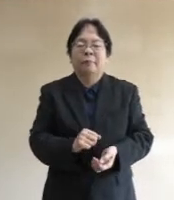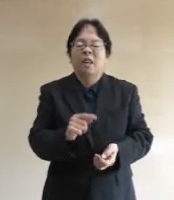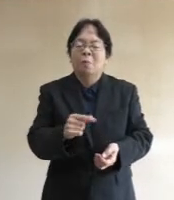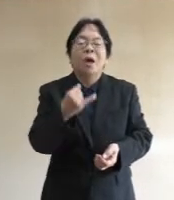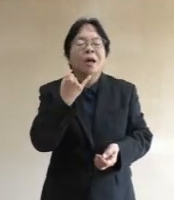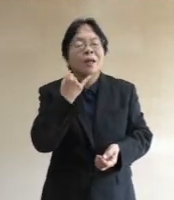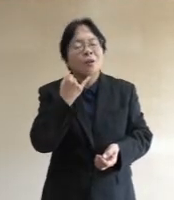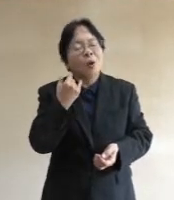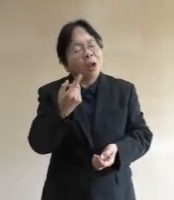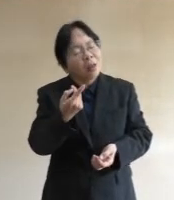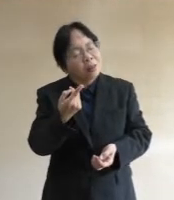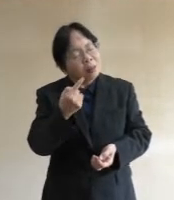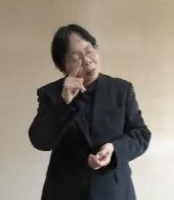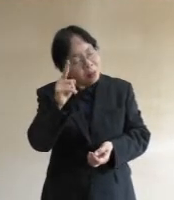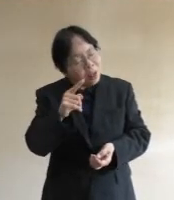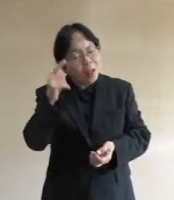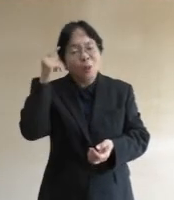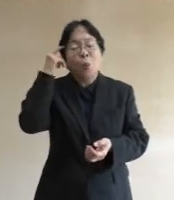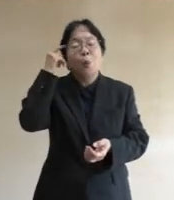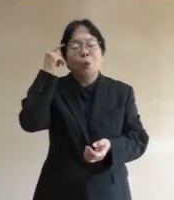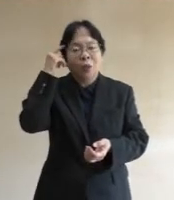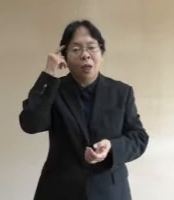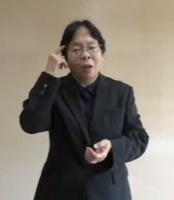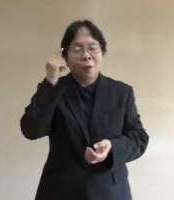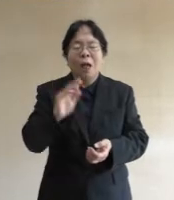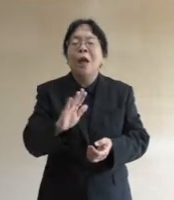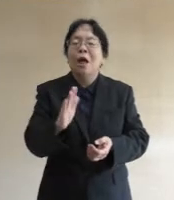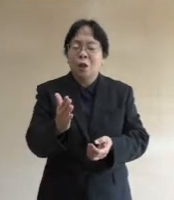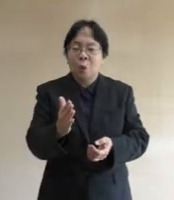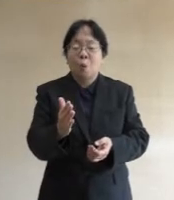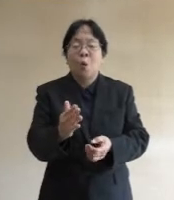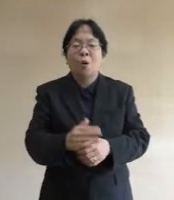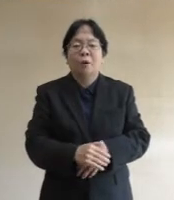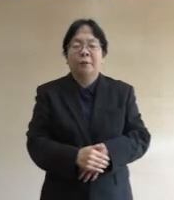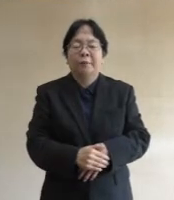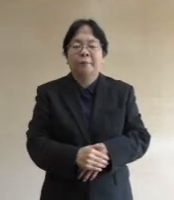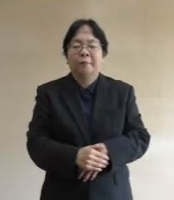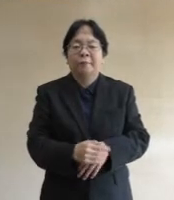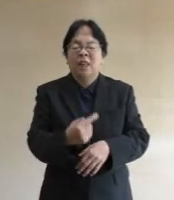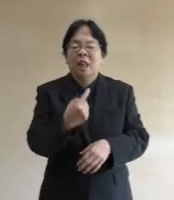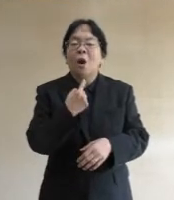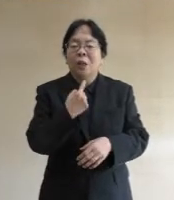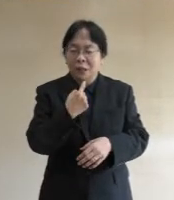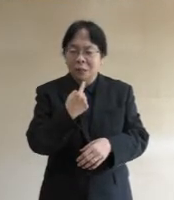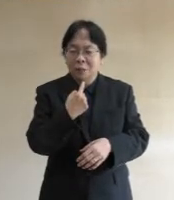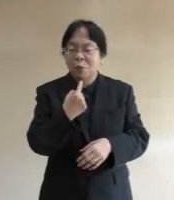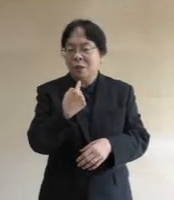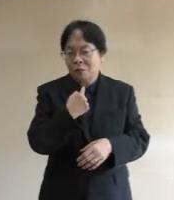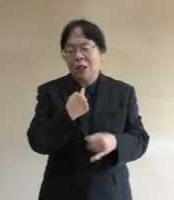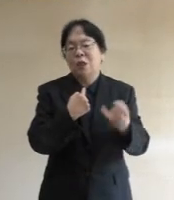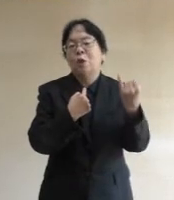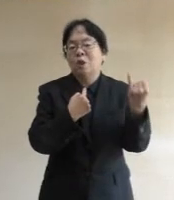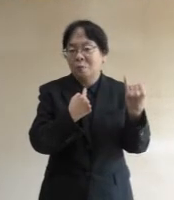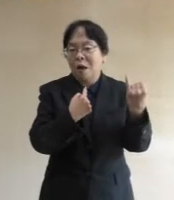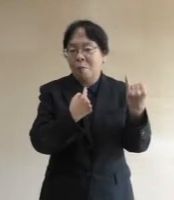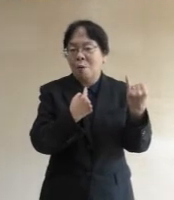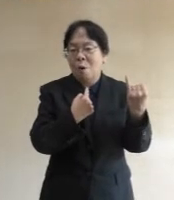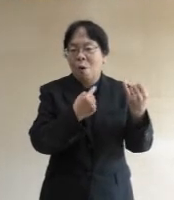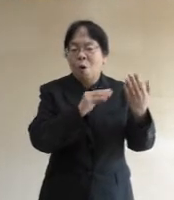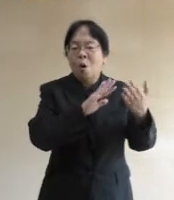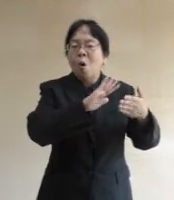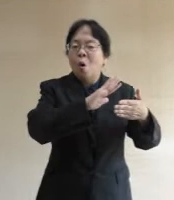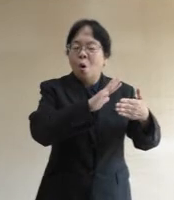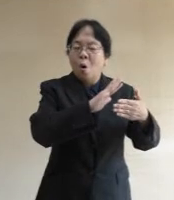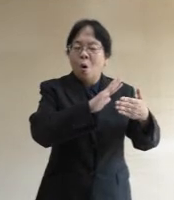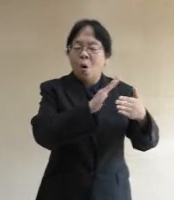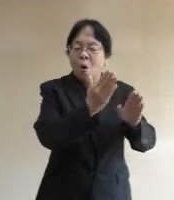、それでまあ、それでいいのかなと思いつつも、やっぱり私の家内なんか